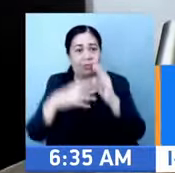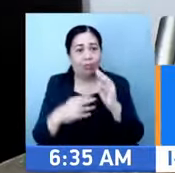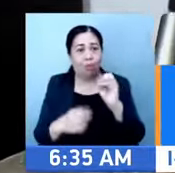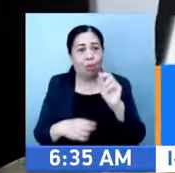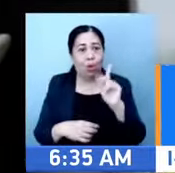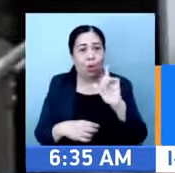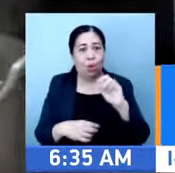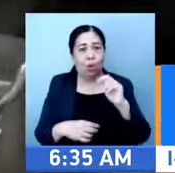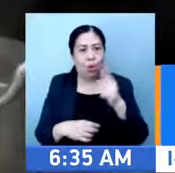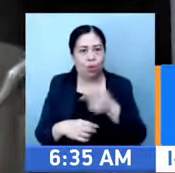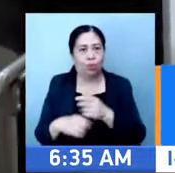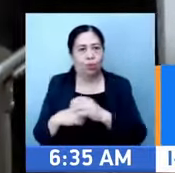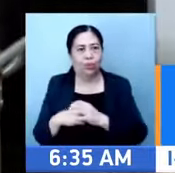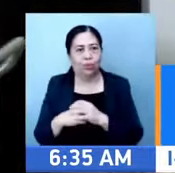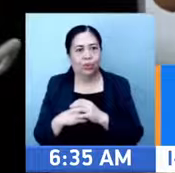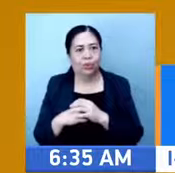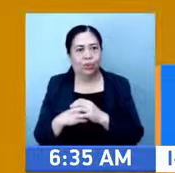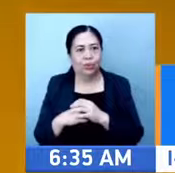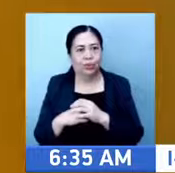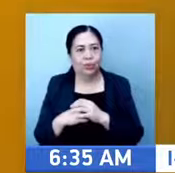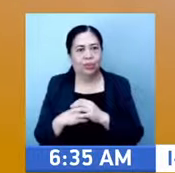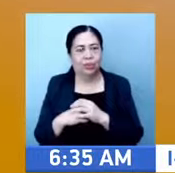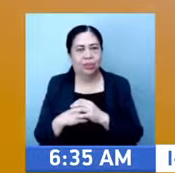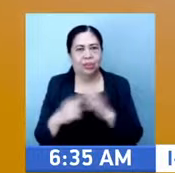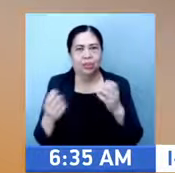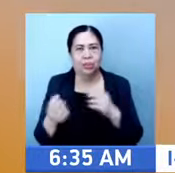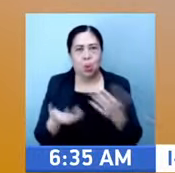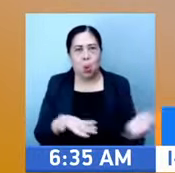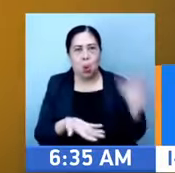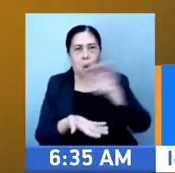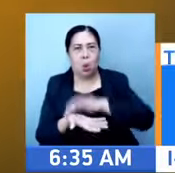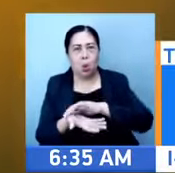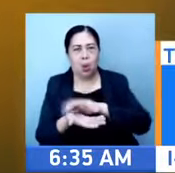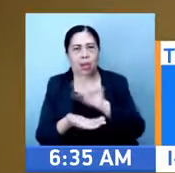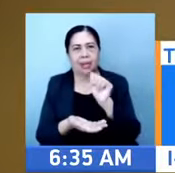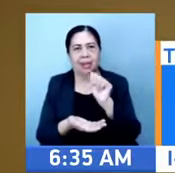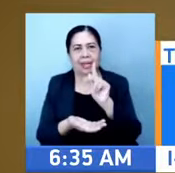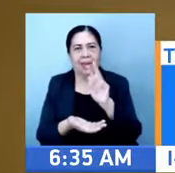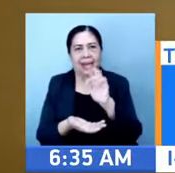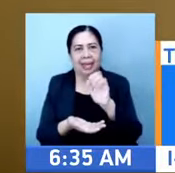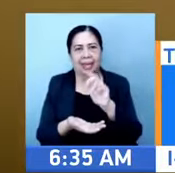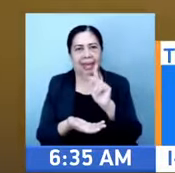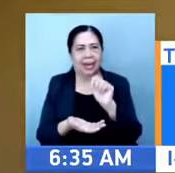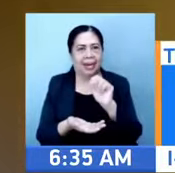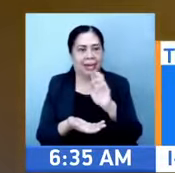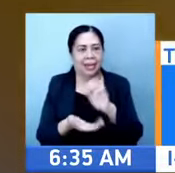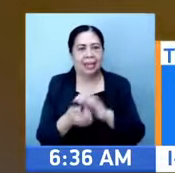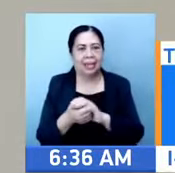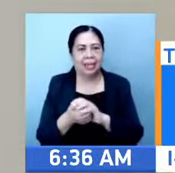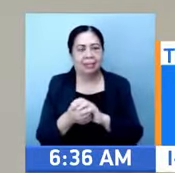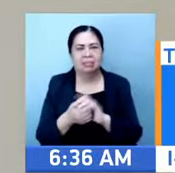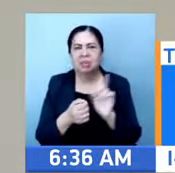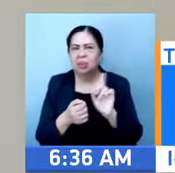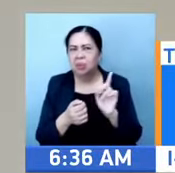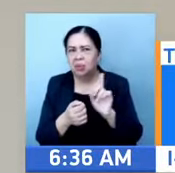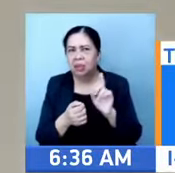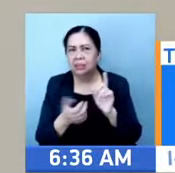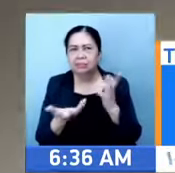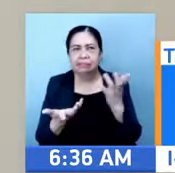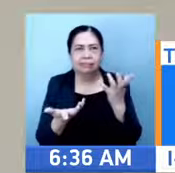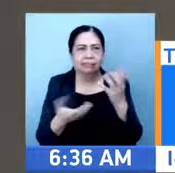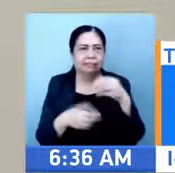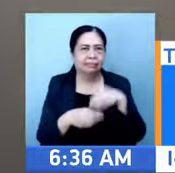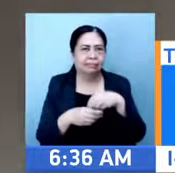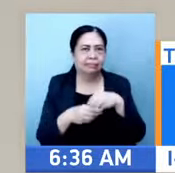ninyong overload kare-kare. Yes, Chef. Pag sinabi kasi natin kare-kare, typically, ano yung kadalasang sahog nito